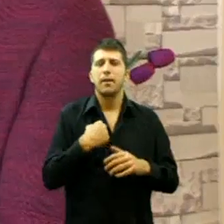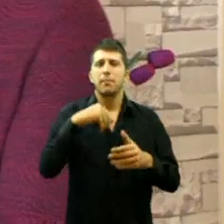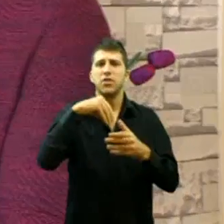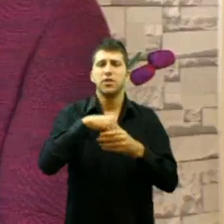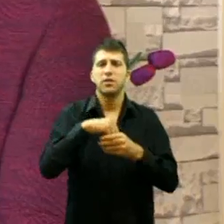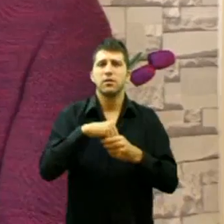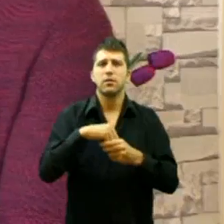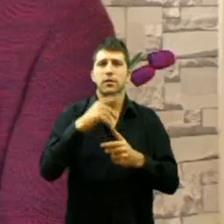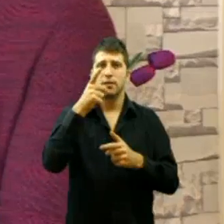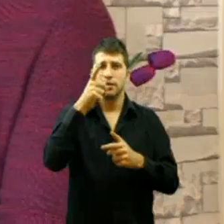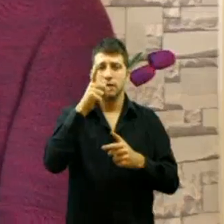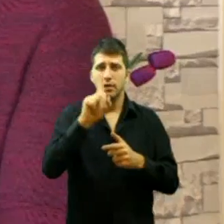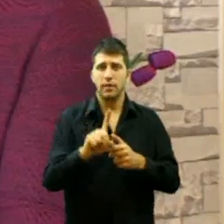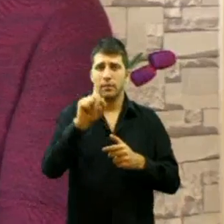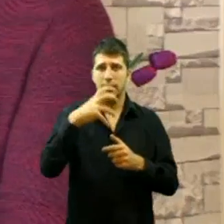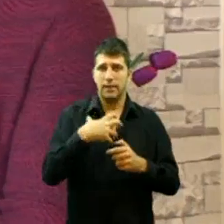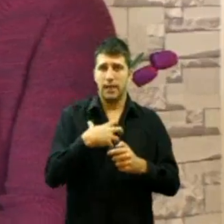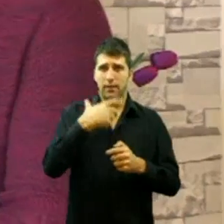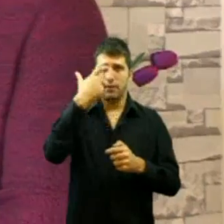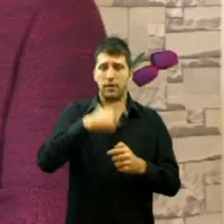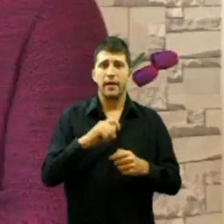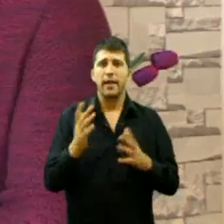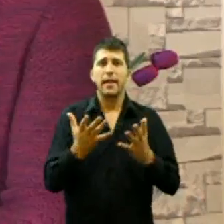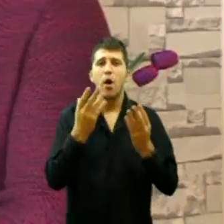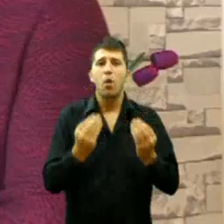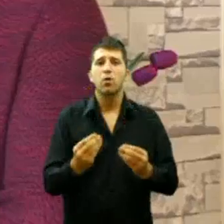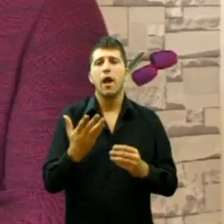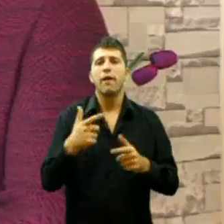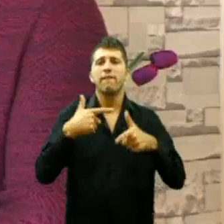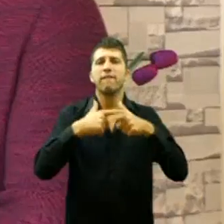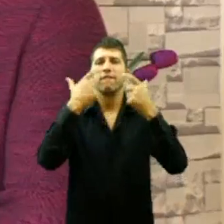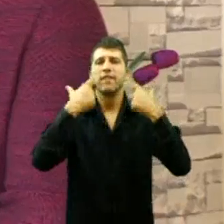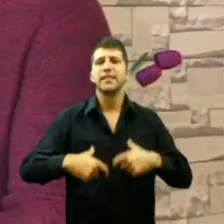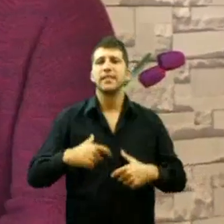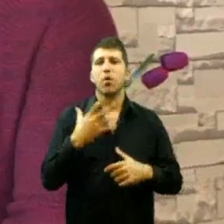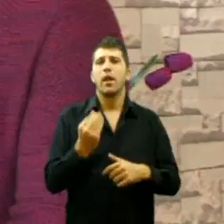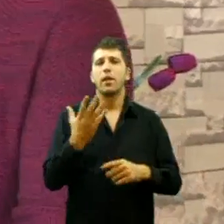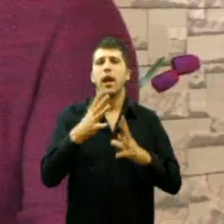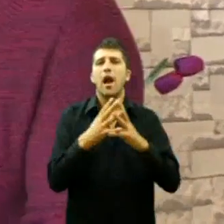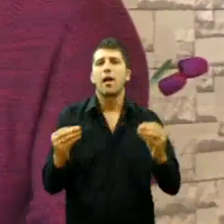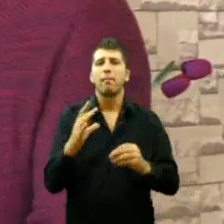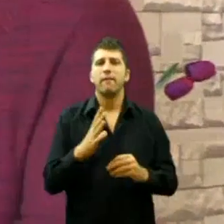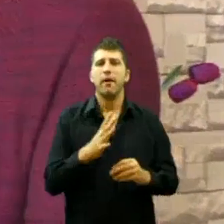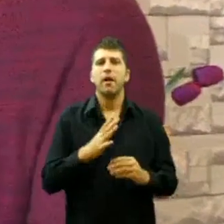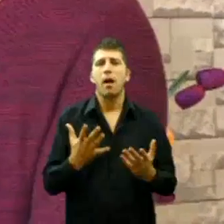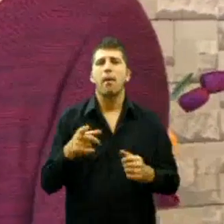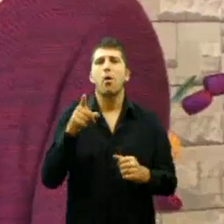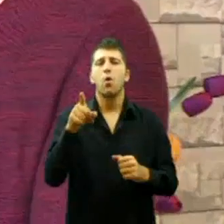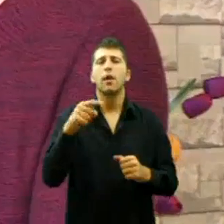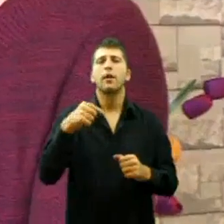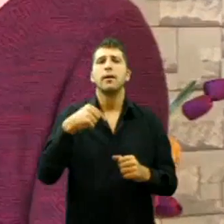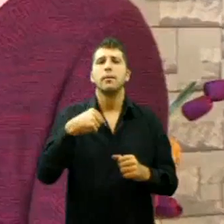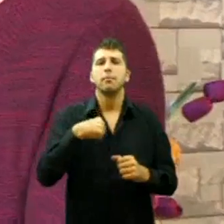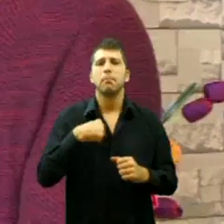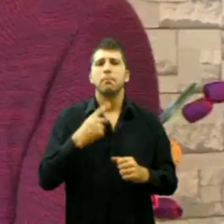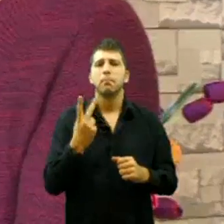önceki durumumdan hani ne oldu? Belki fiziksel anlamda bazı kayıplara uğradık ama onları da yani biz bazı şeylerle